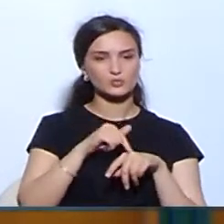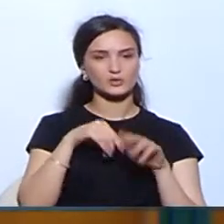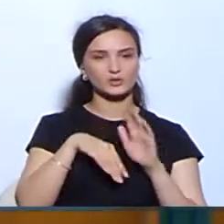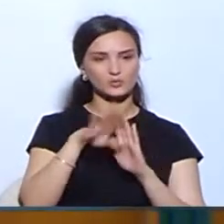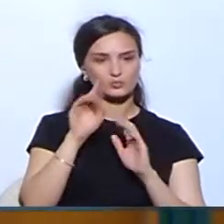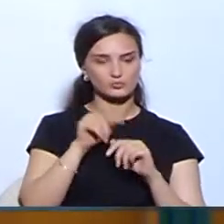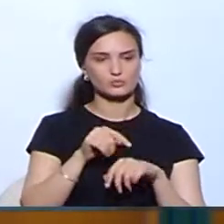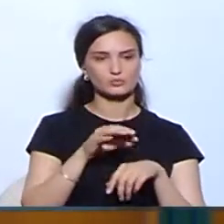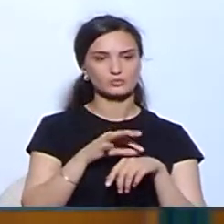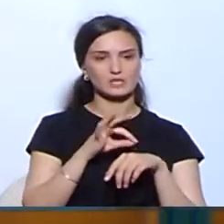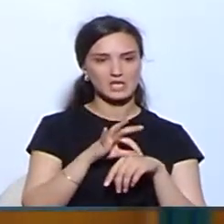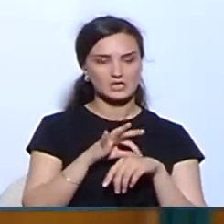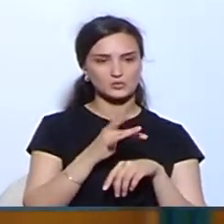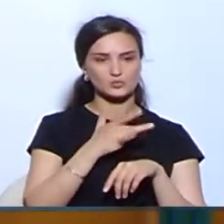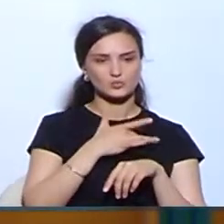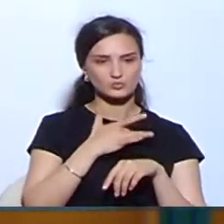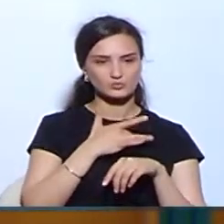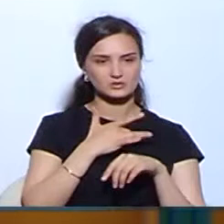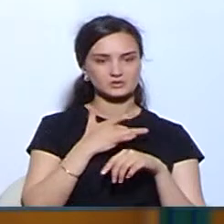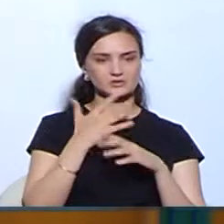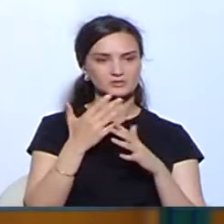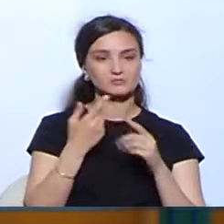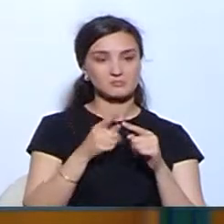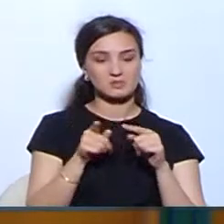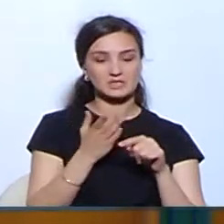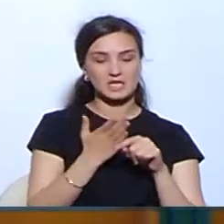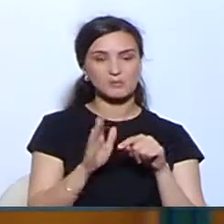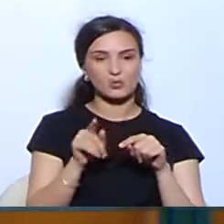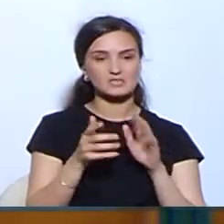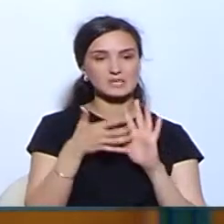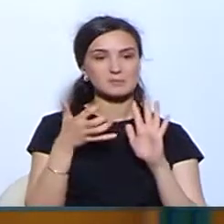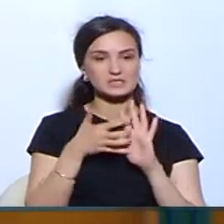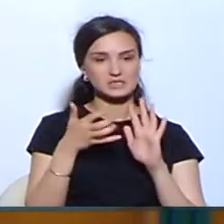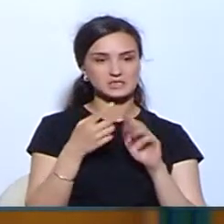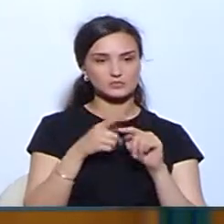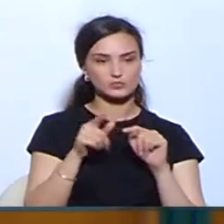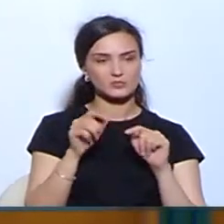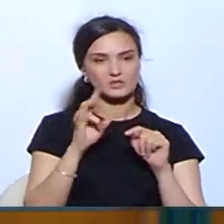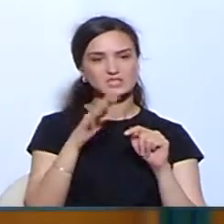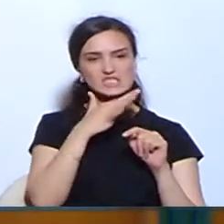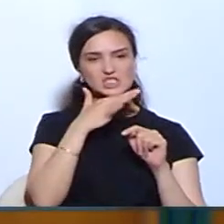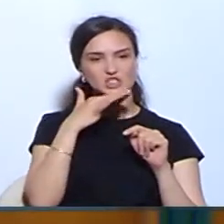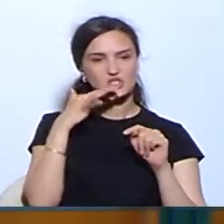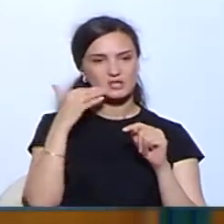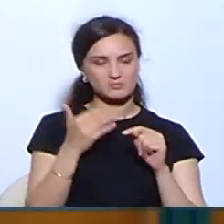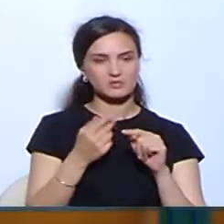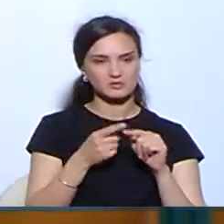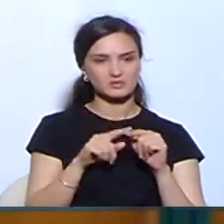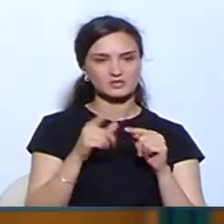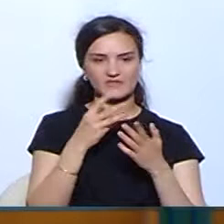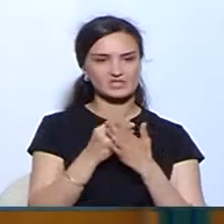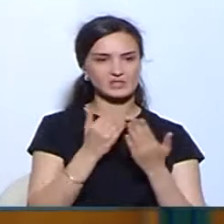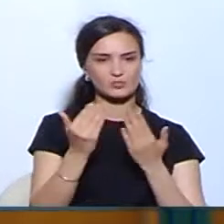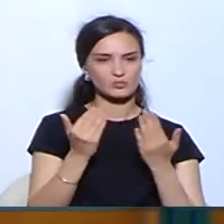ამ რგოლზე ახდენს მათი გამოყოფის დეფიციტი, ან სიჭარბეს, თავისებურ გავლენას, და რაც